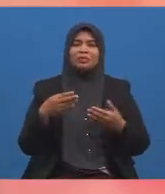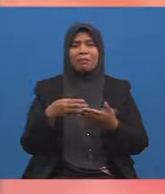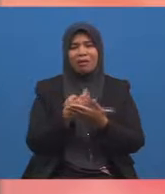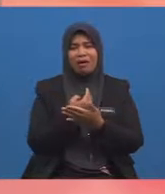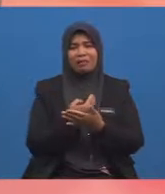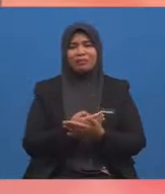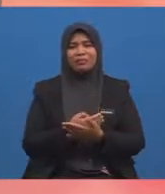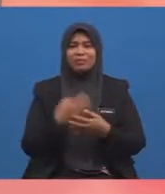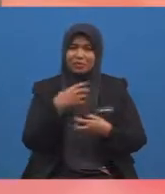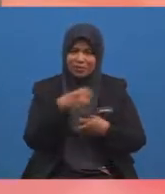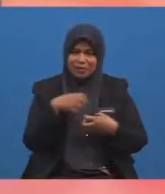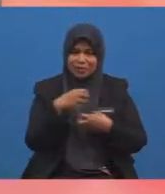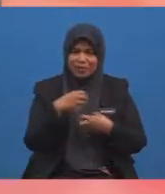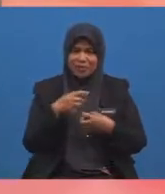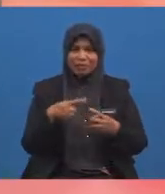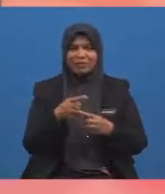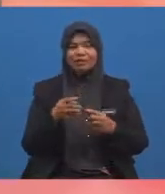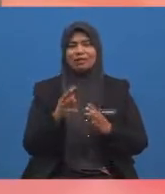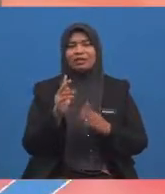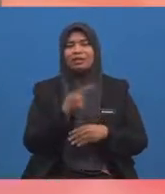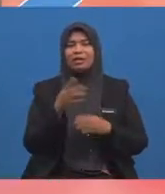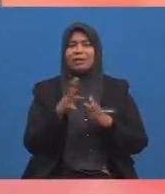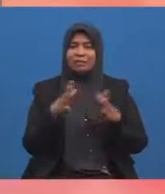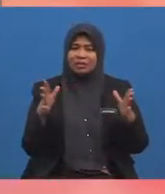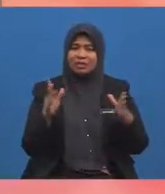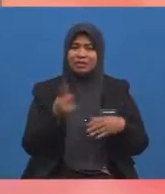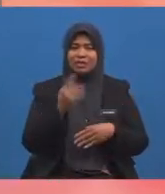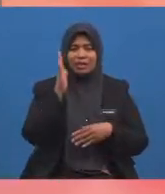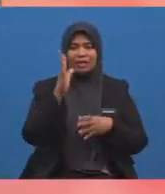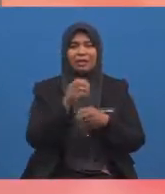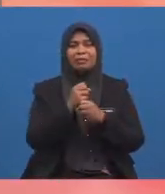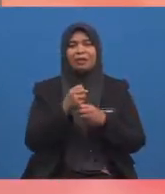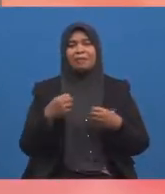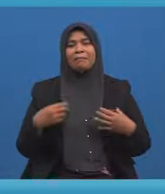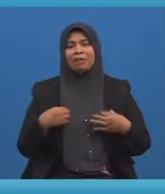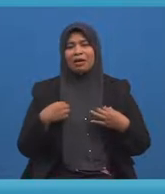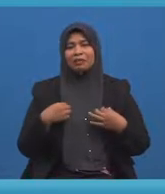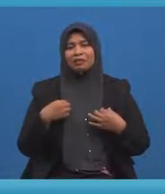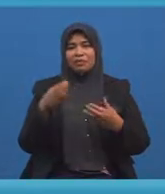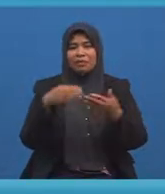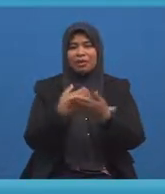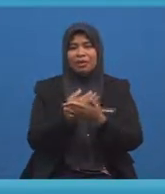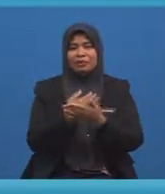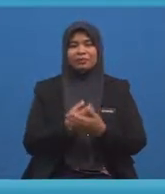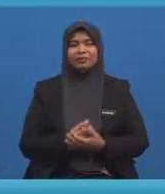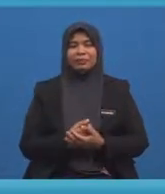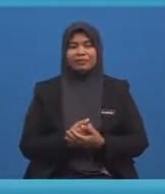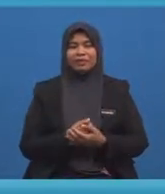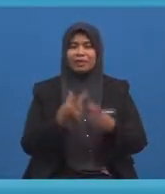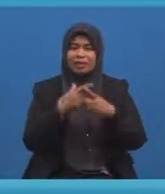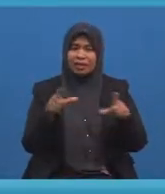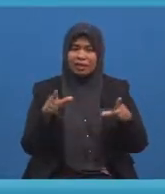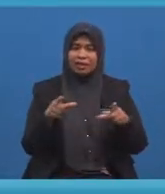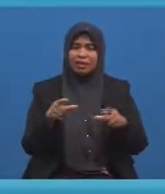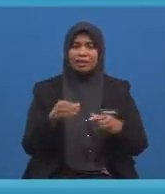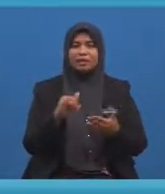murid-murid? Apabila kita membesar, kita akan selalu mendapat baju baru. Selain daripada saiz murid-murid